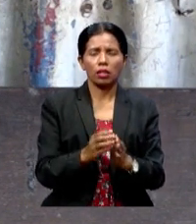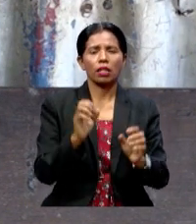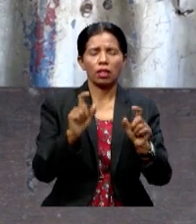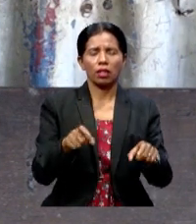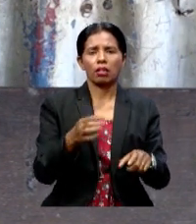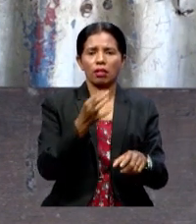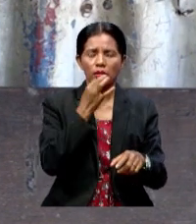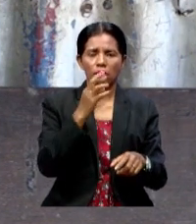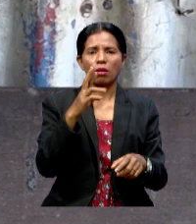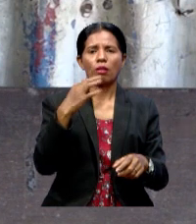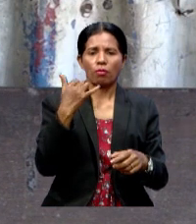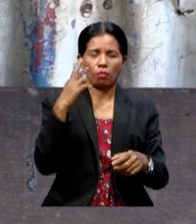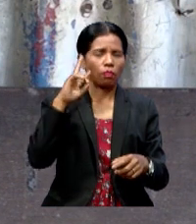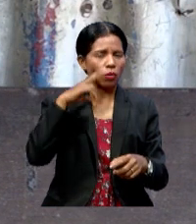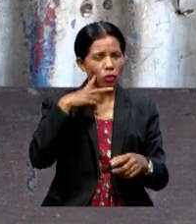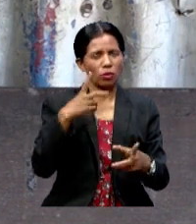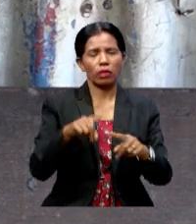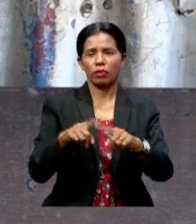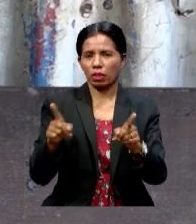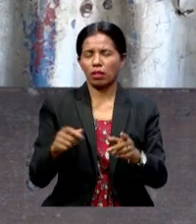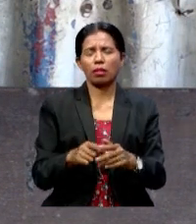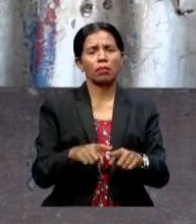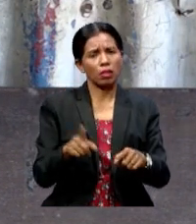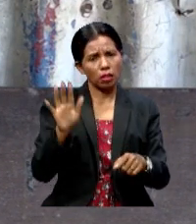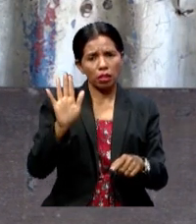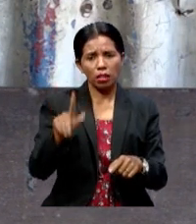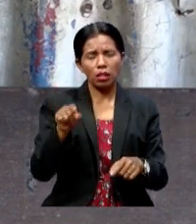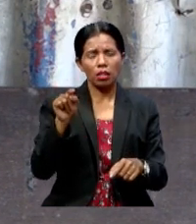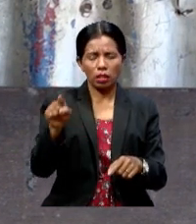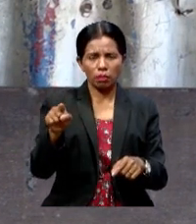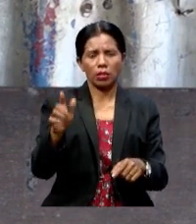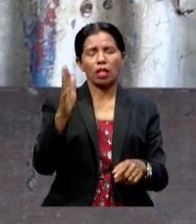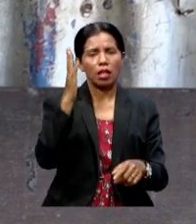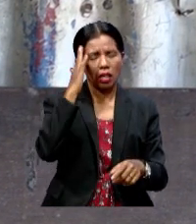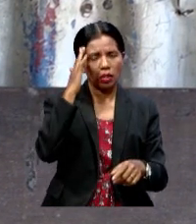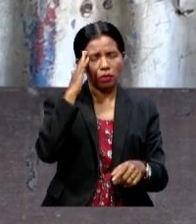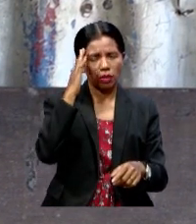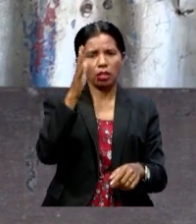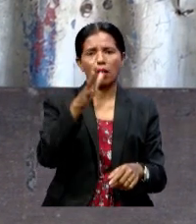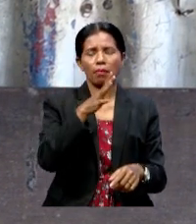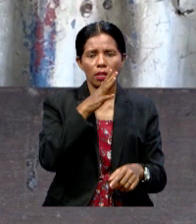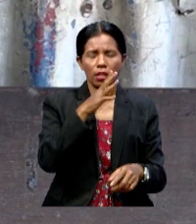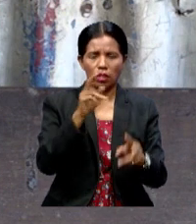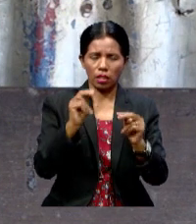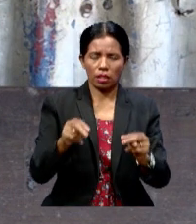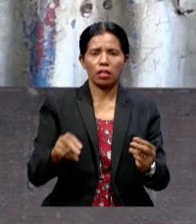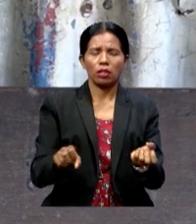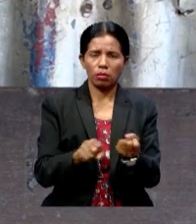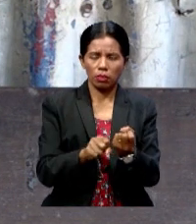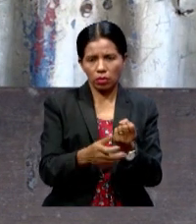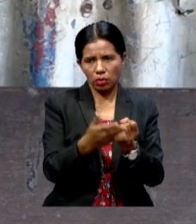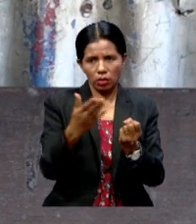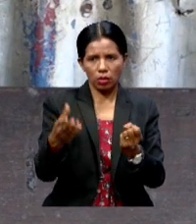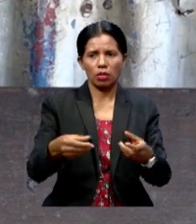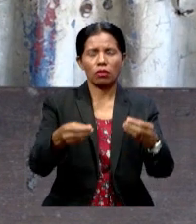ama. Emeloin ama tangga. Ama makku atas itu naik gira lima. Pohara itu